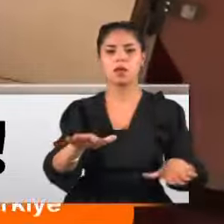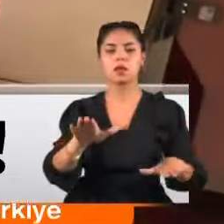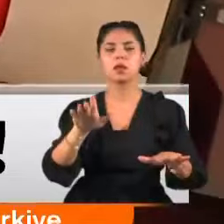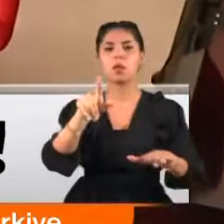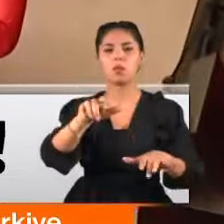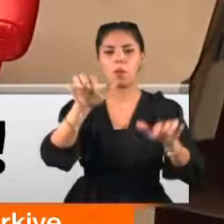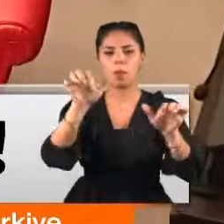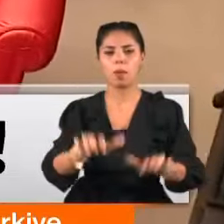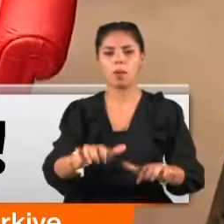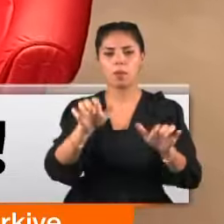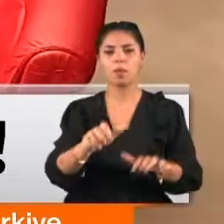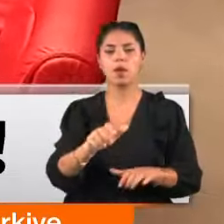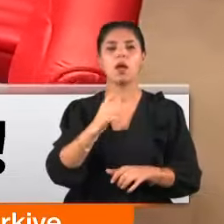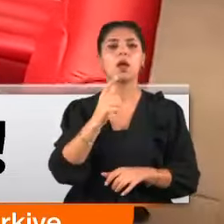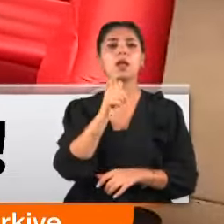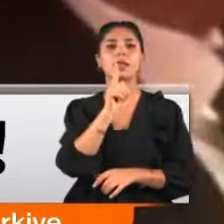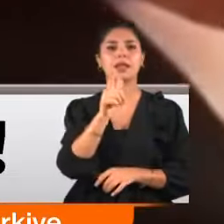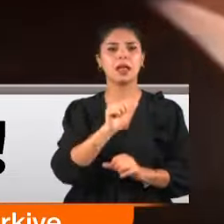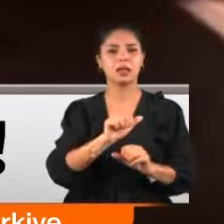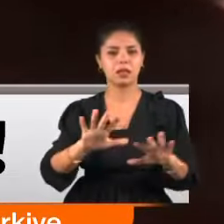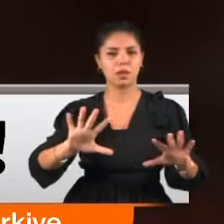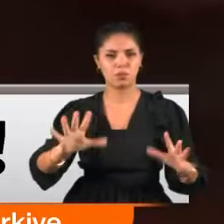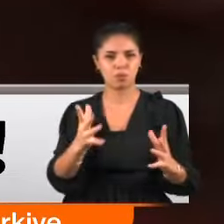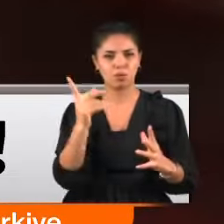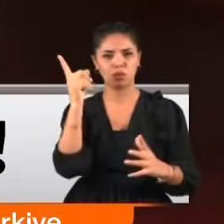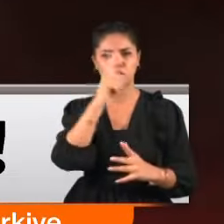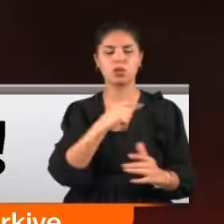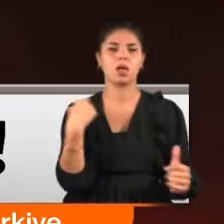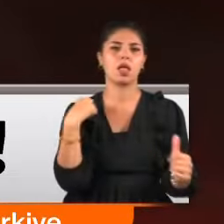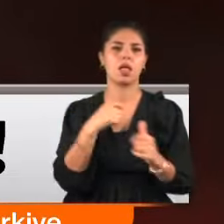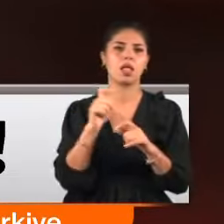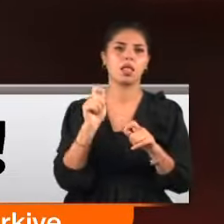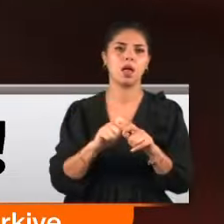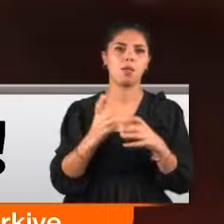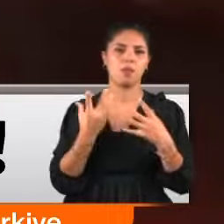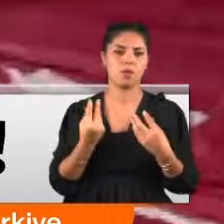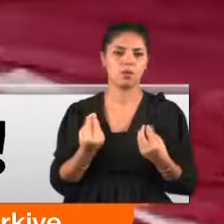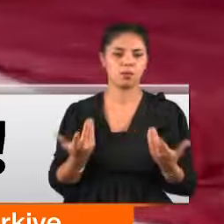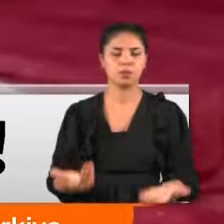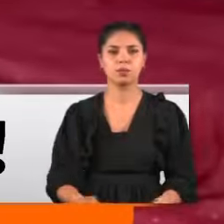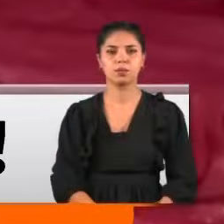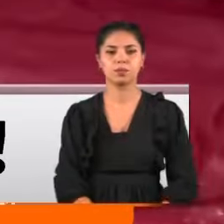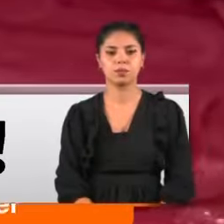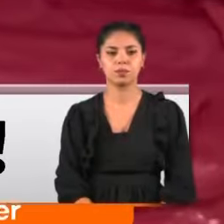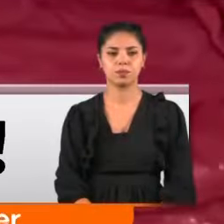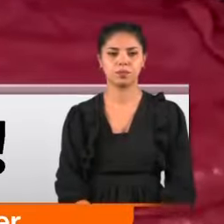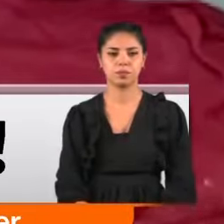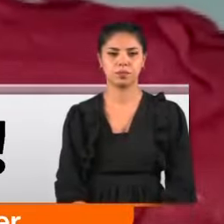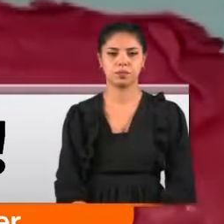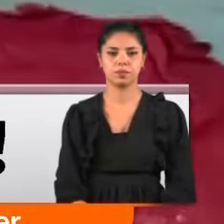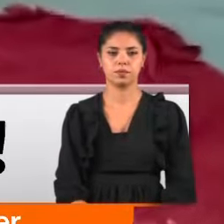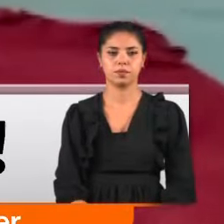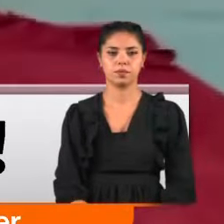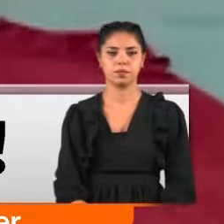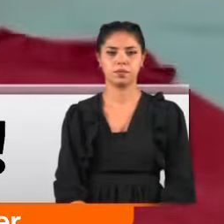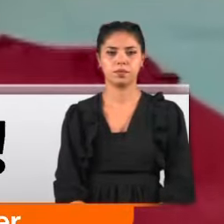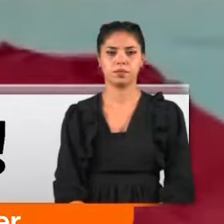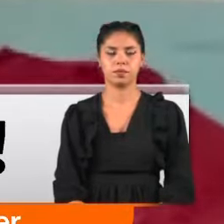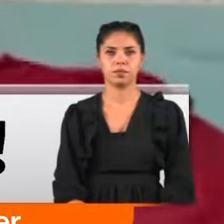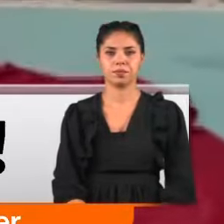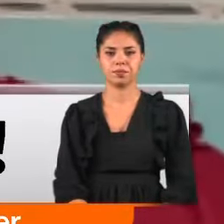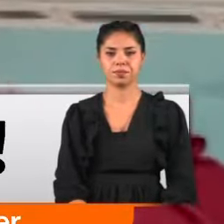hasar gören ses sistemleri de yenilendi. Devlet monitörü. Yeni dönem için hazırlanan en önemli